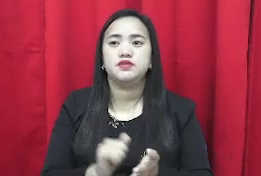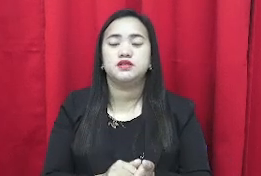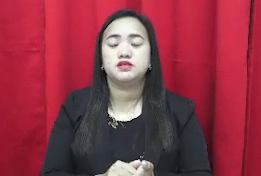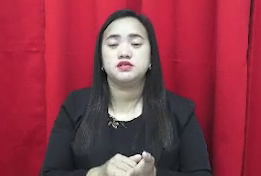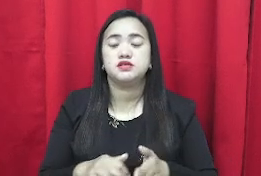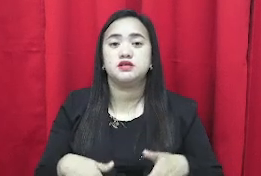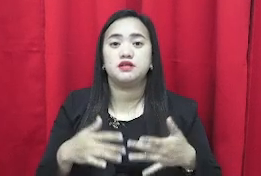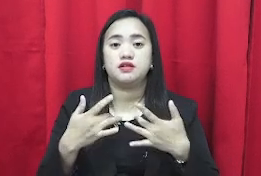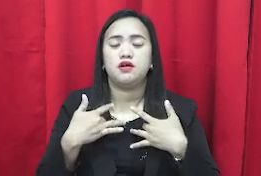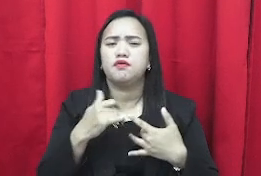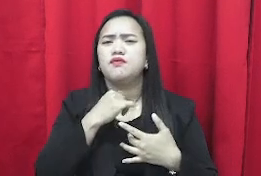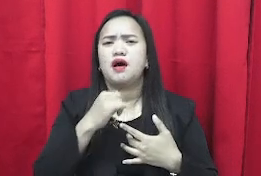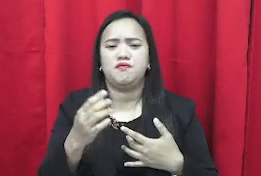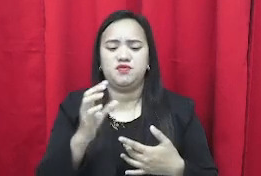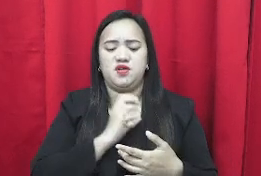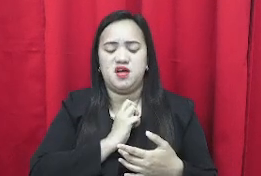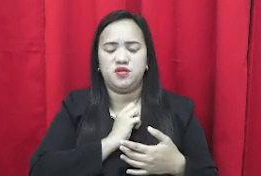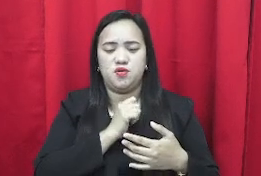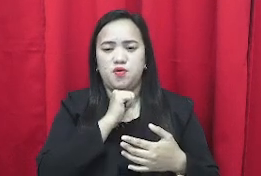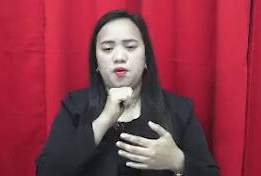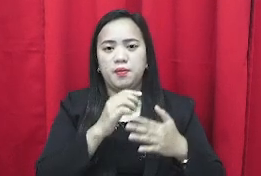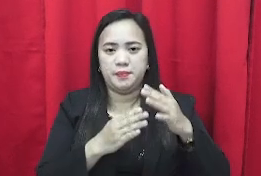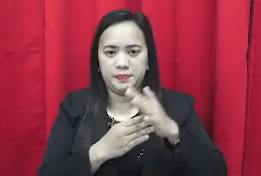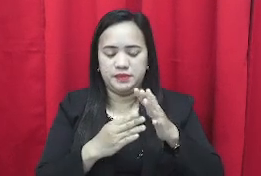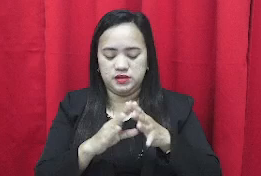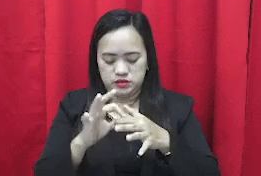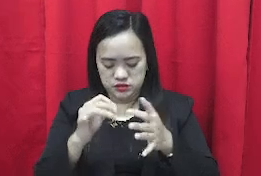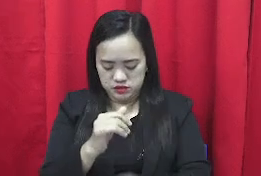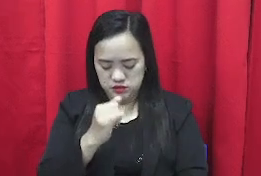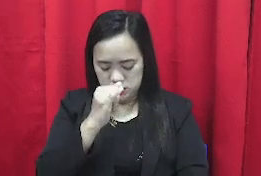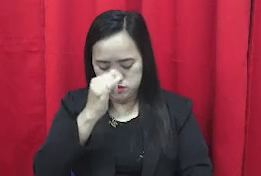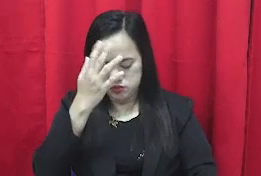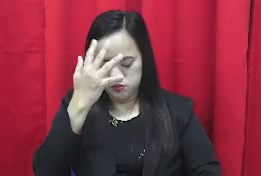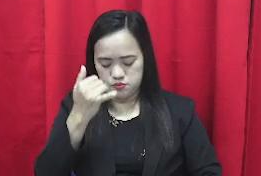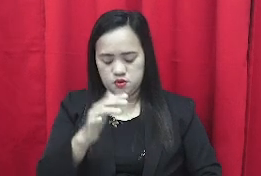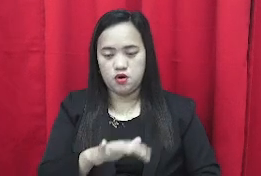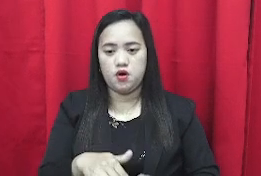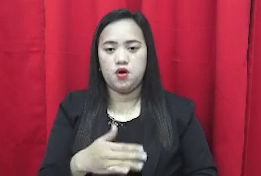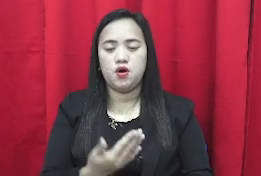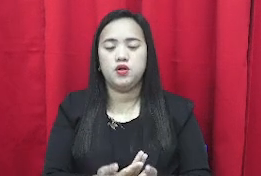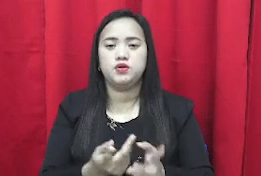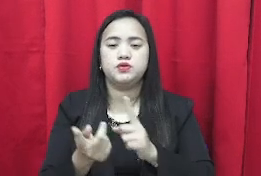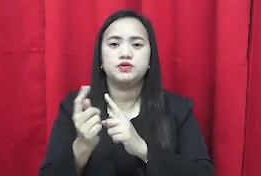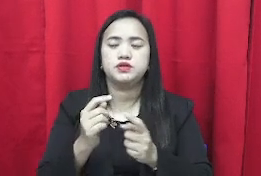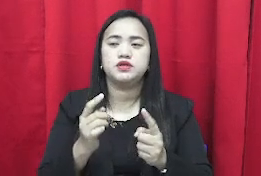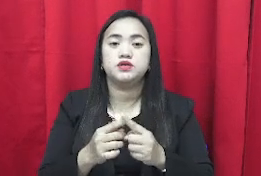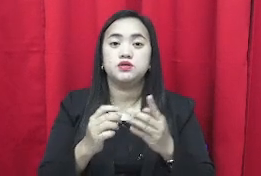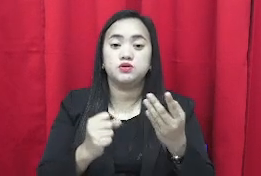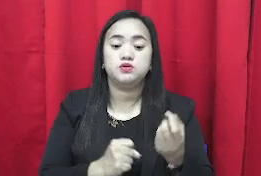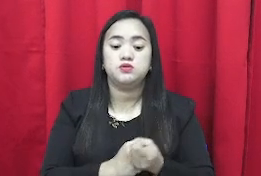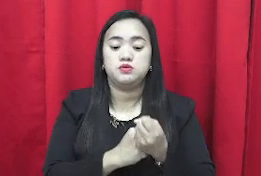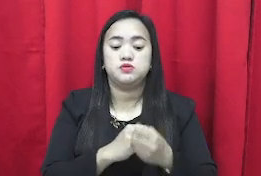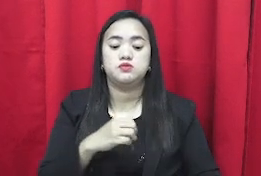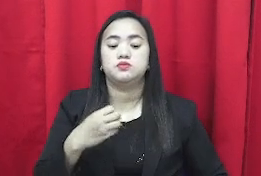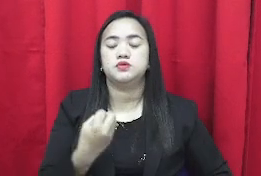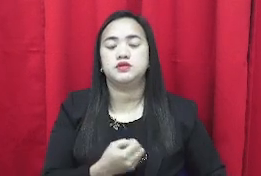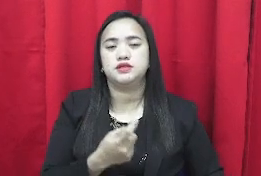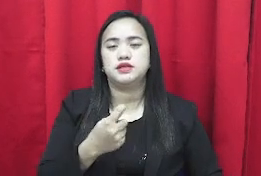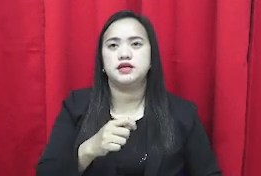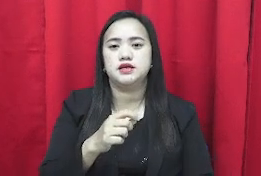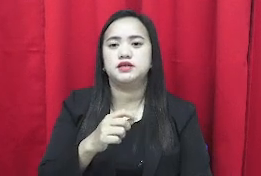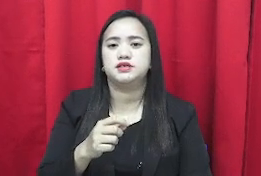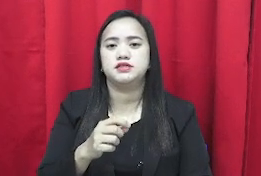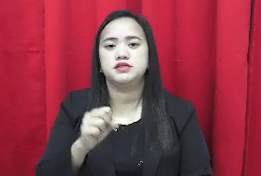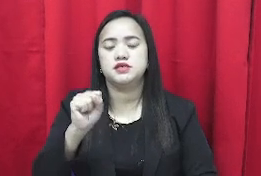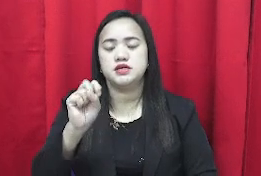ihan at wala silang nararanasan kaya magsama-sama po tayo mga kapatid na suportahan ang summer balikatan